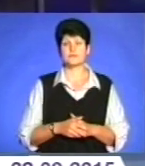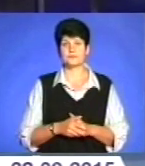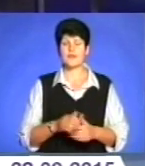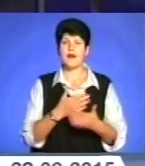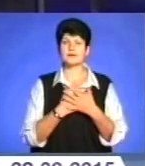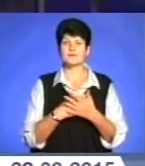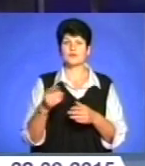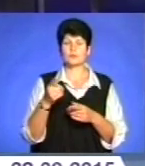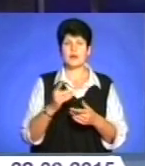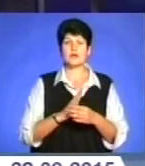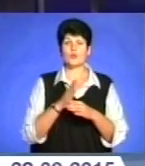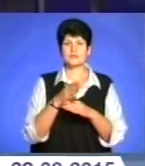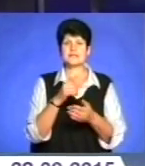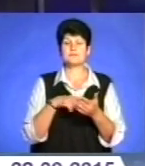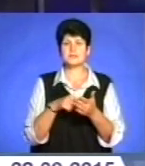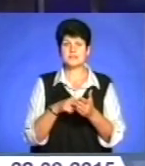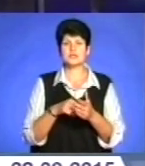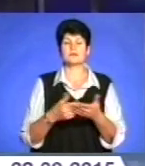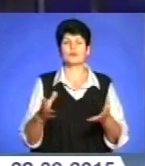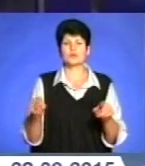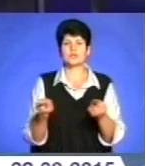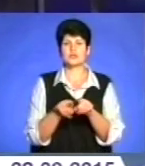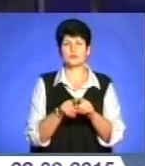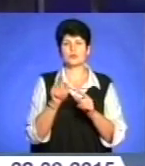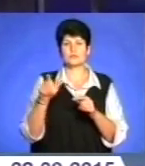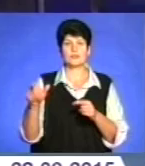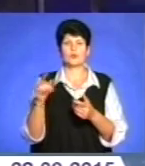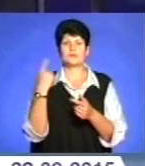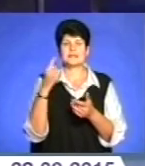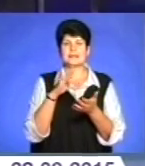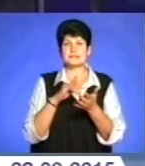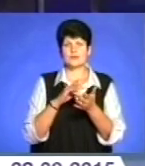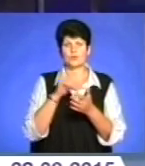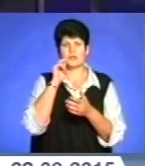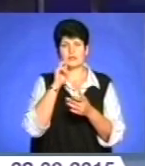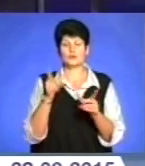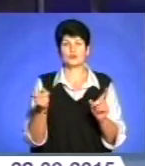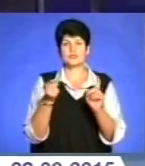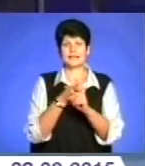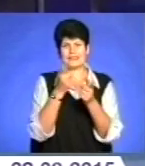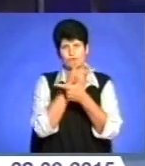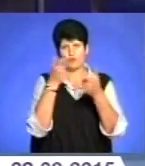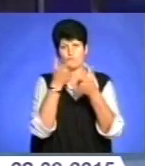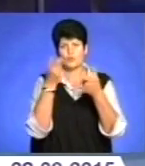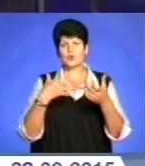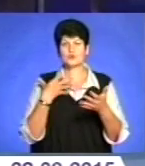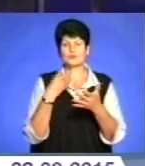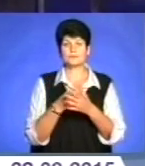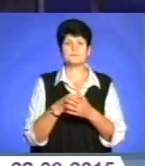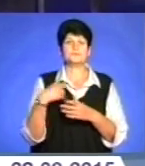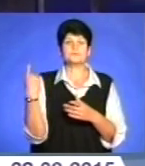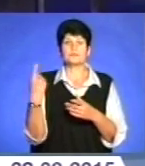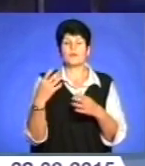Активні тернополяни та гості міста одночасно із жителями 10 обласних центрів України долучилися до флешмобу «Інформуй свою громаду».